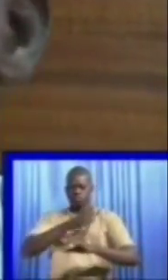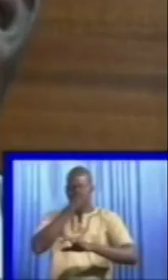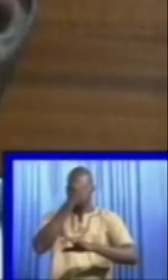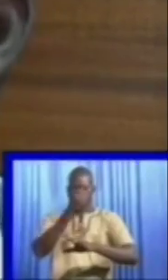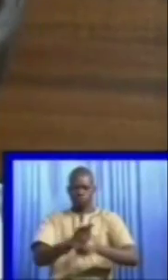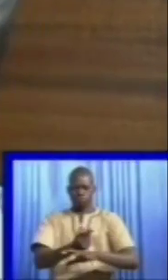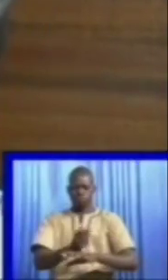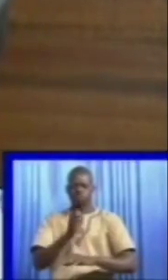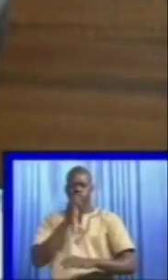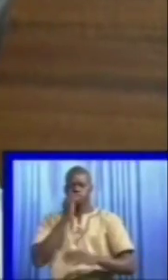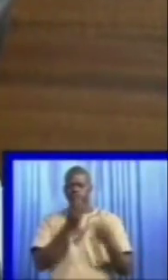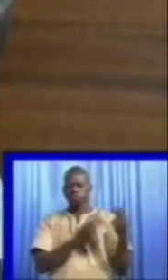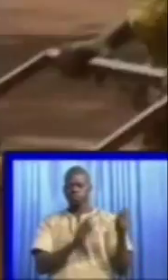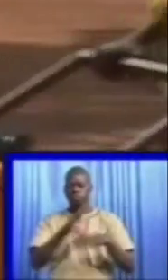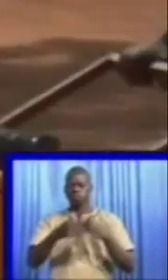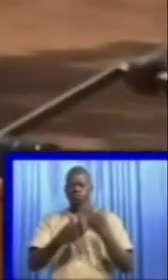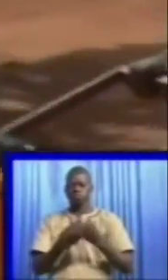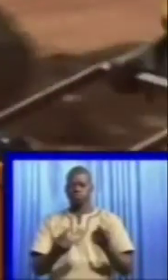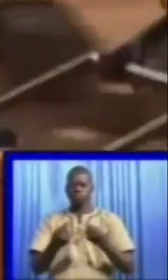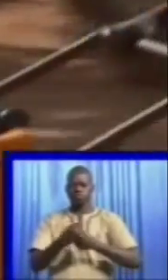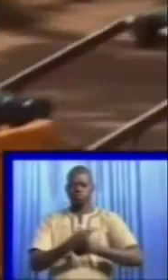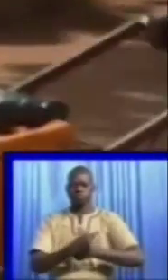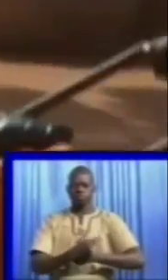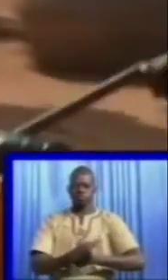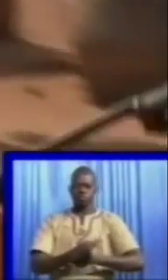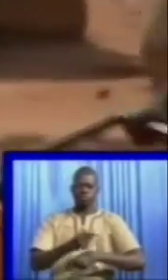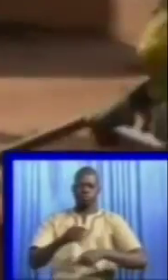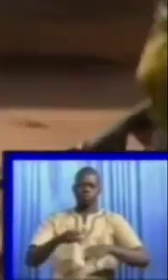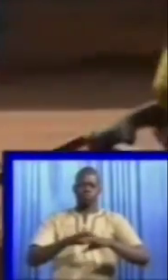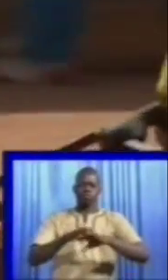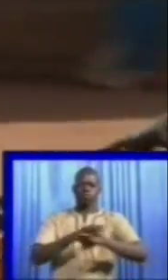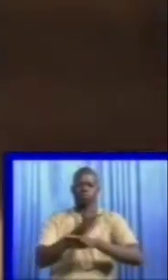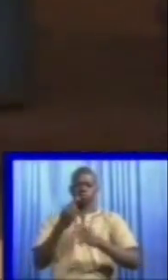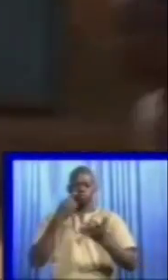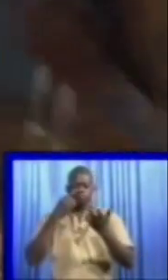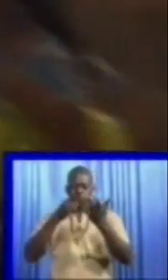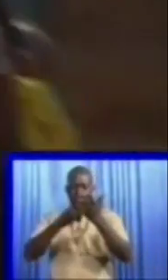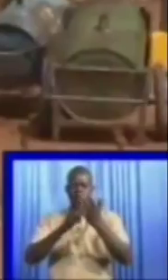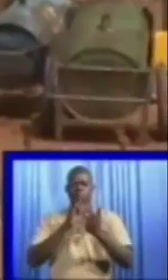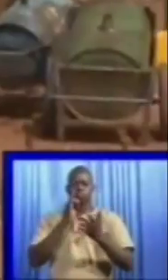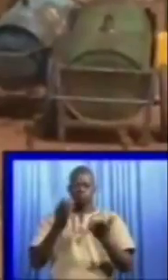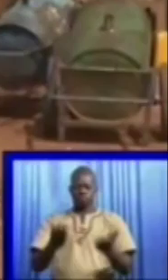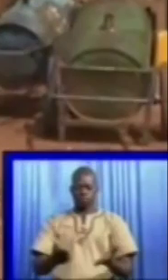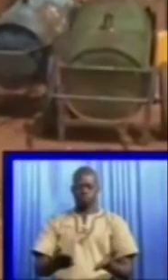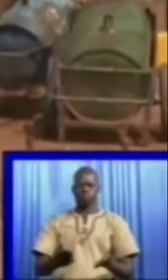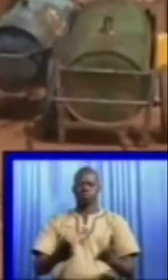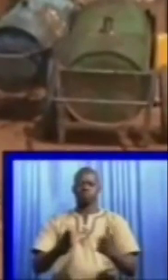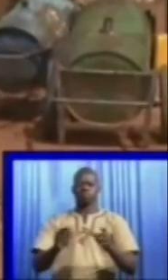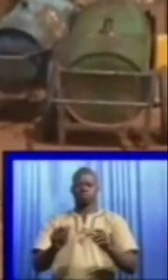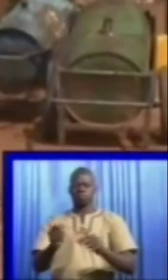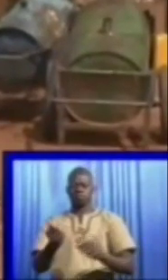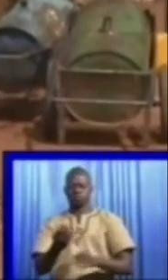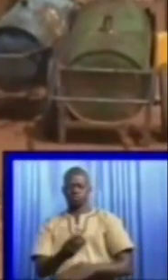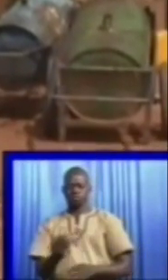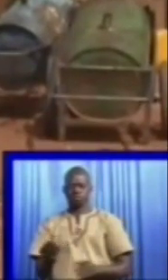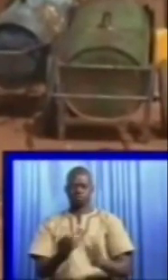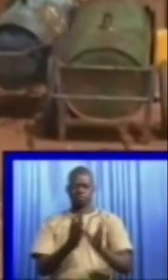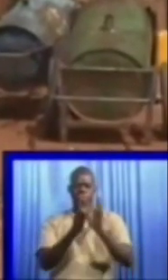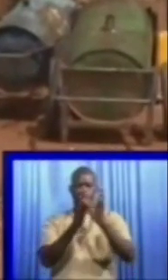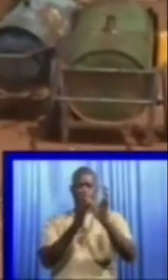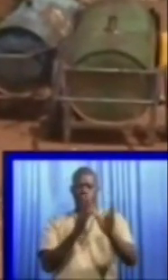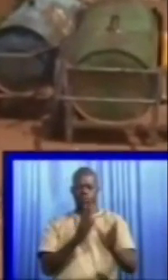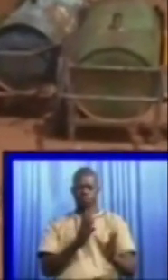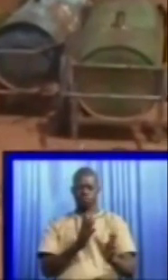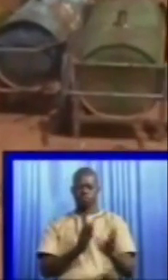l'eau pendant toute la journée. Sur le terrain, le constat est là. des barriques et autres récipients sont alignés par ordre